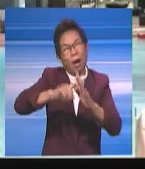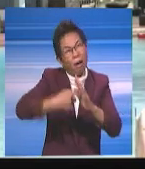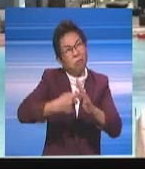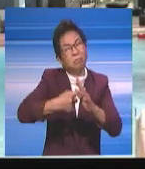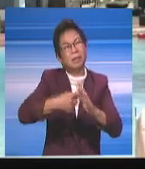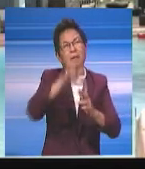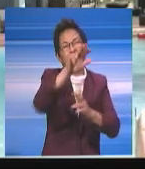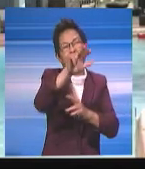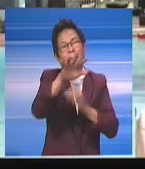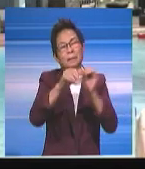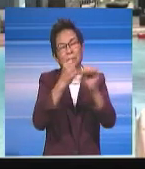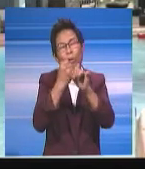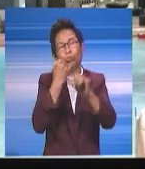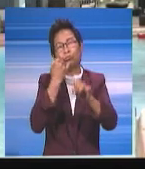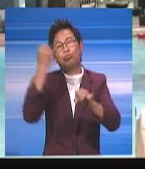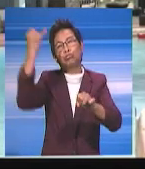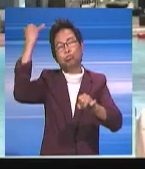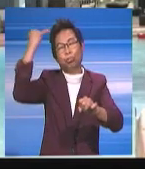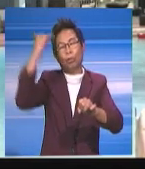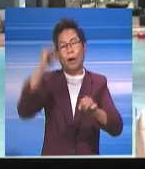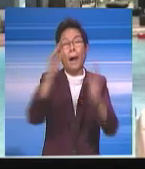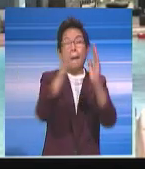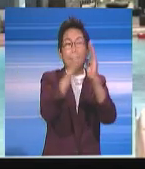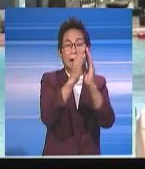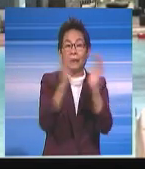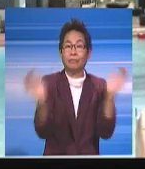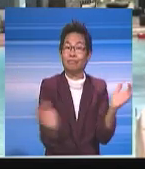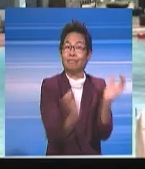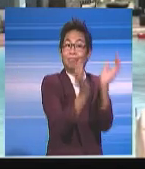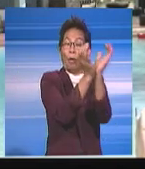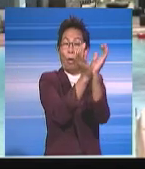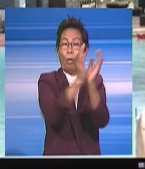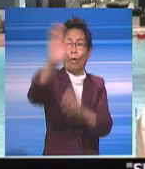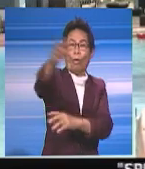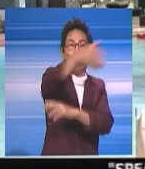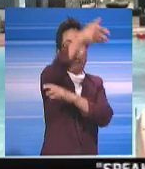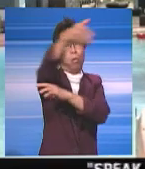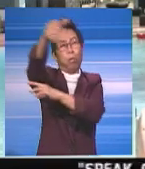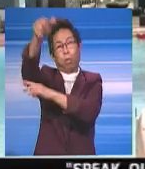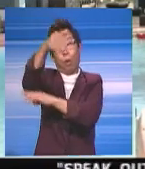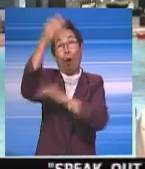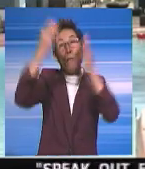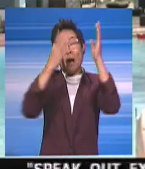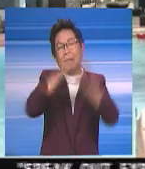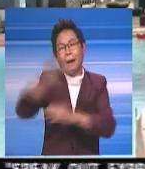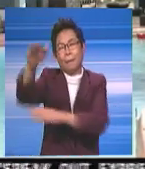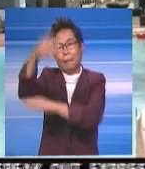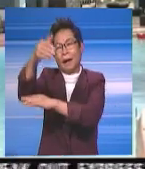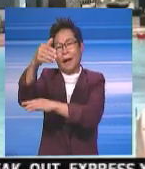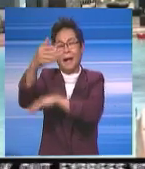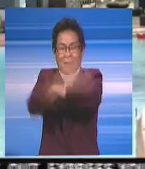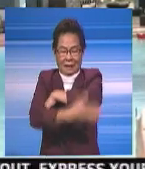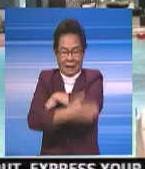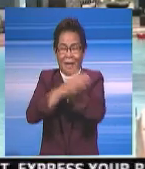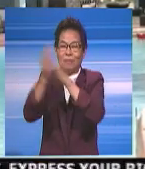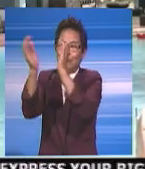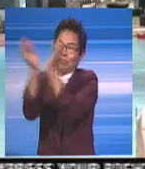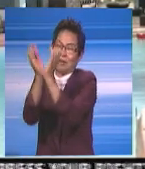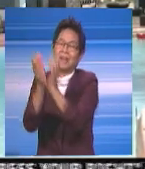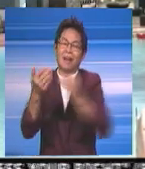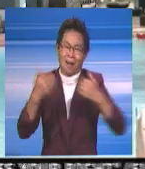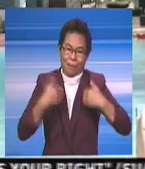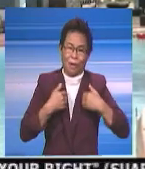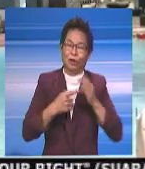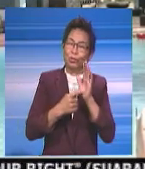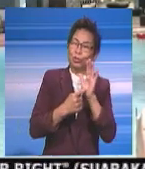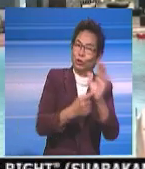35 tahun lalu. Bandar Seri Begawan dihiasi jalur gemilang bersama-sama bendera kebangsaan negara Brunei Darussalam. Ia